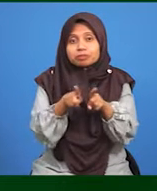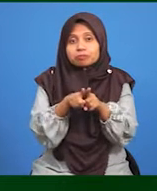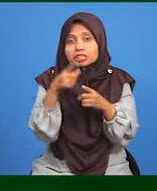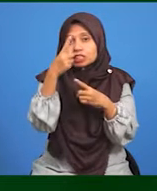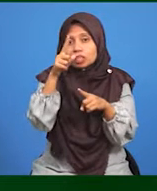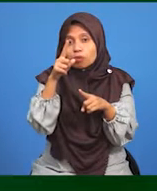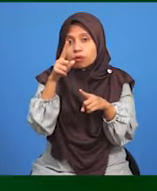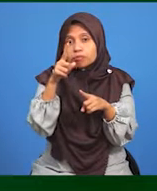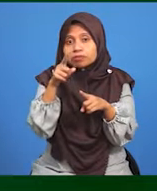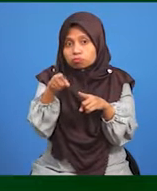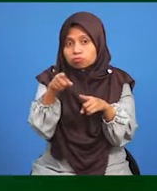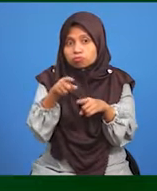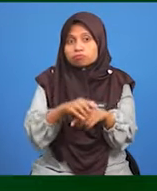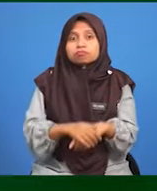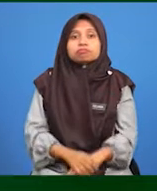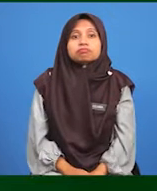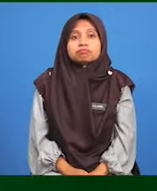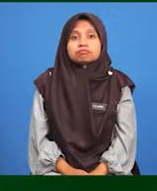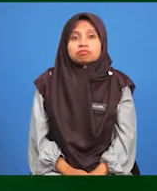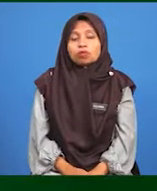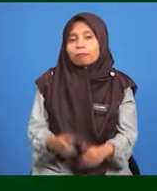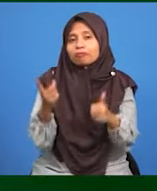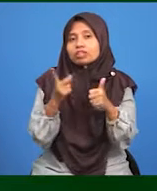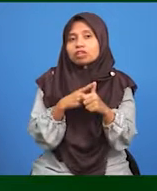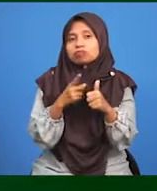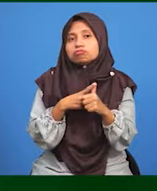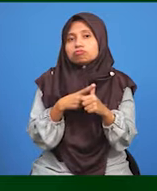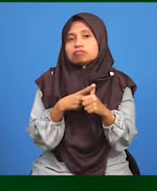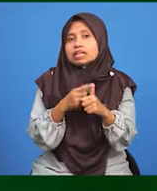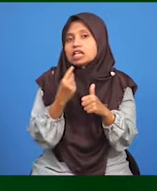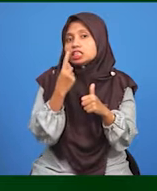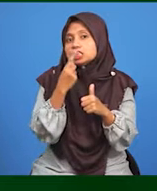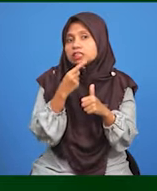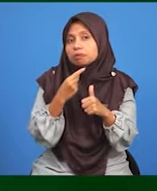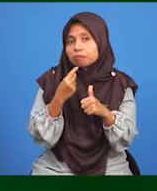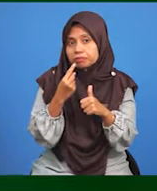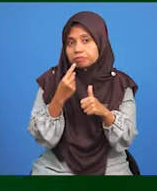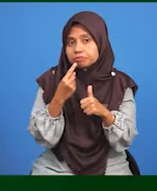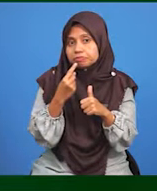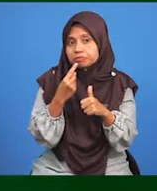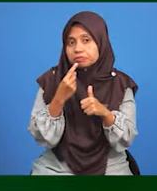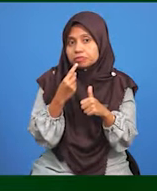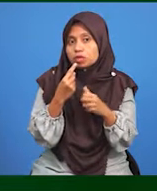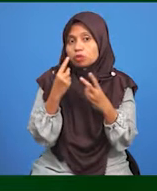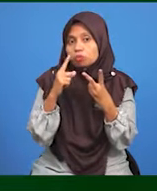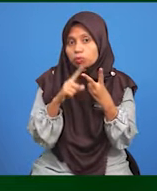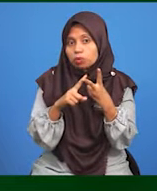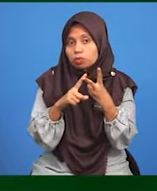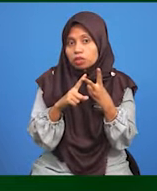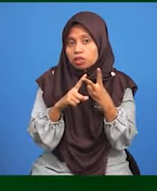jawaban kamu pertama siapa kedua